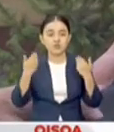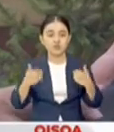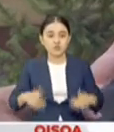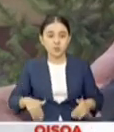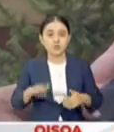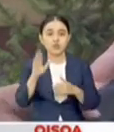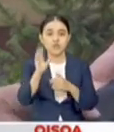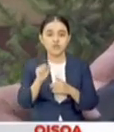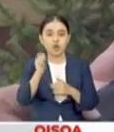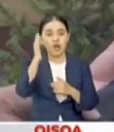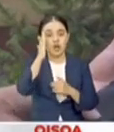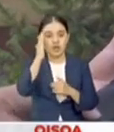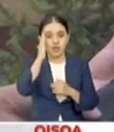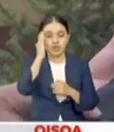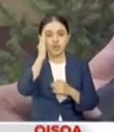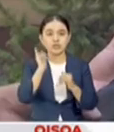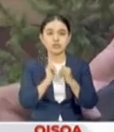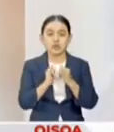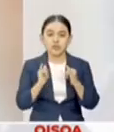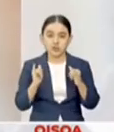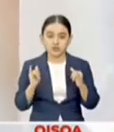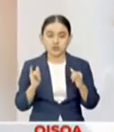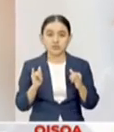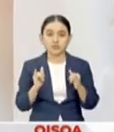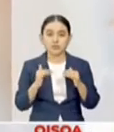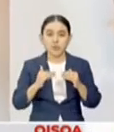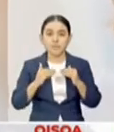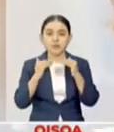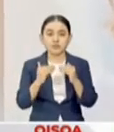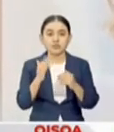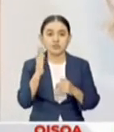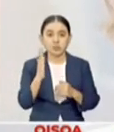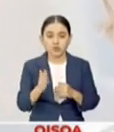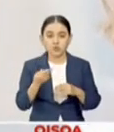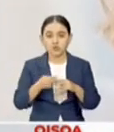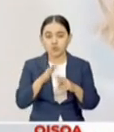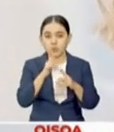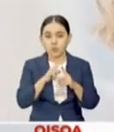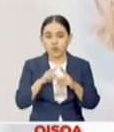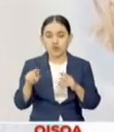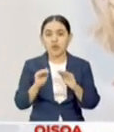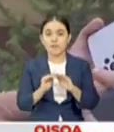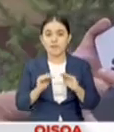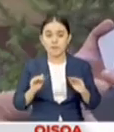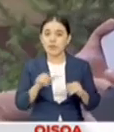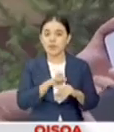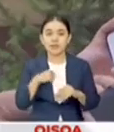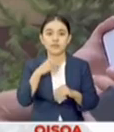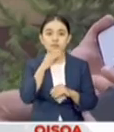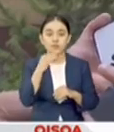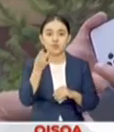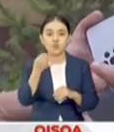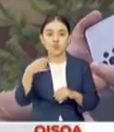jismonan va aqlan rivojlanish bosqichida bo'ladi. Shu paytda bolalarga eng ko'p